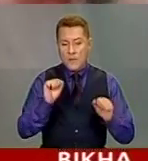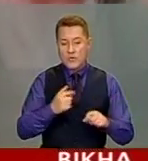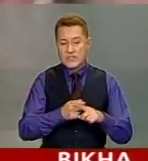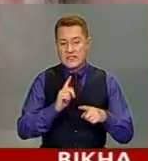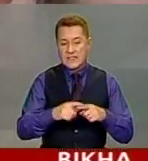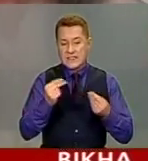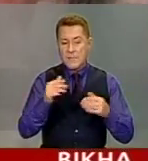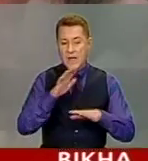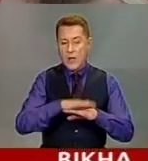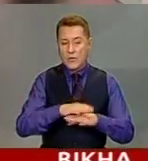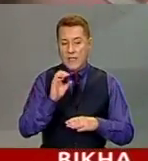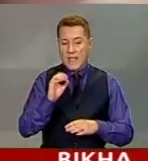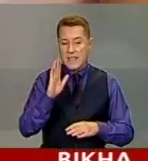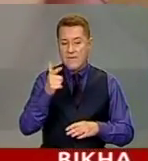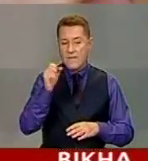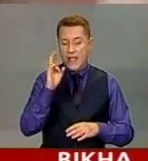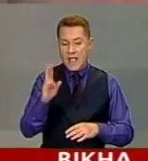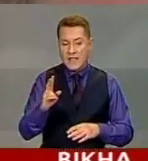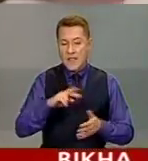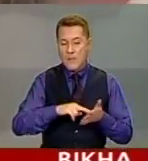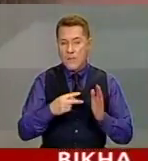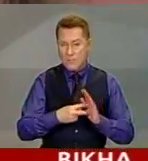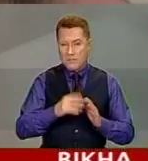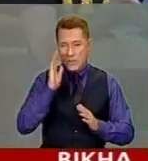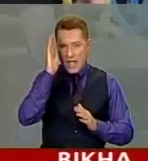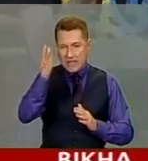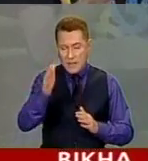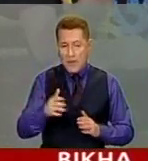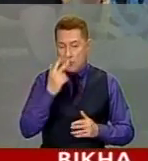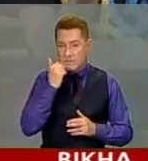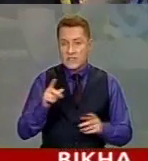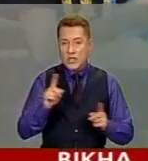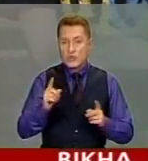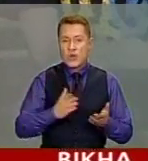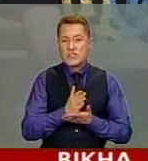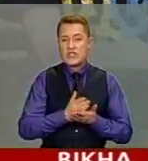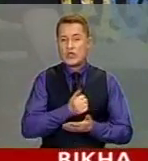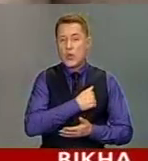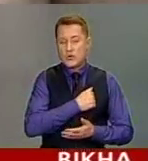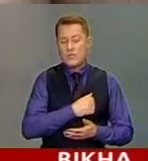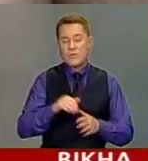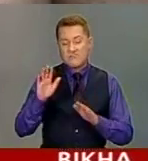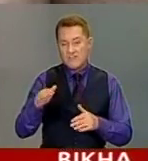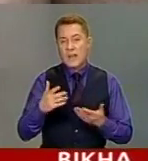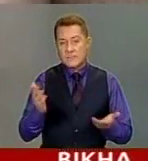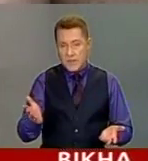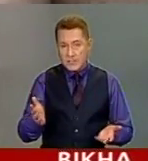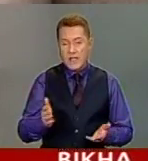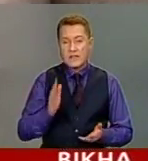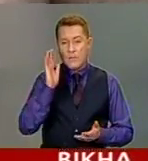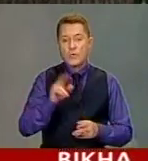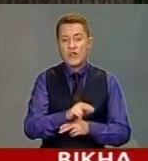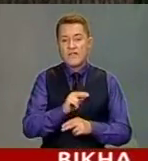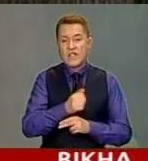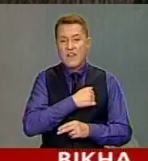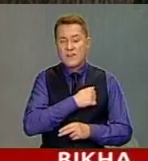цим рахунком. Євген помалу будує плани на майбутнє, звикає до того, що зі службою доведеться розпрощатися. Та хоче, бодай, навчати